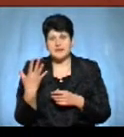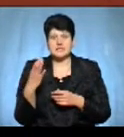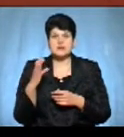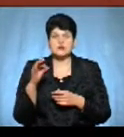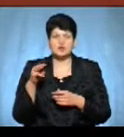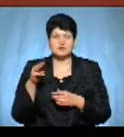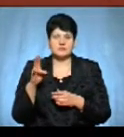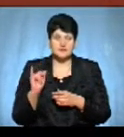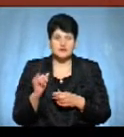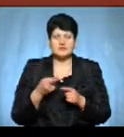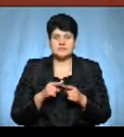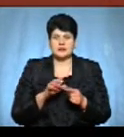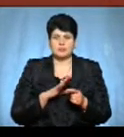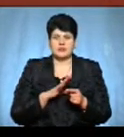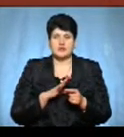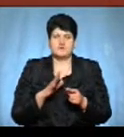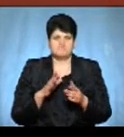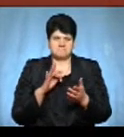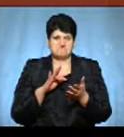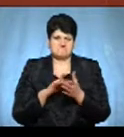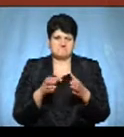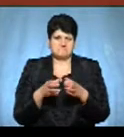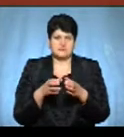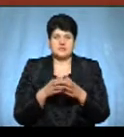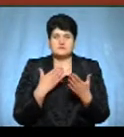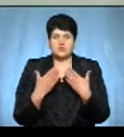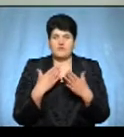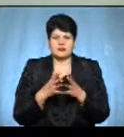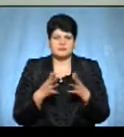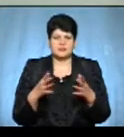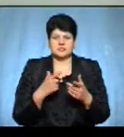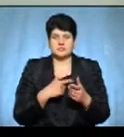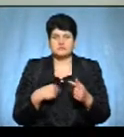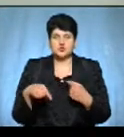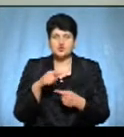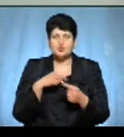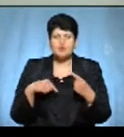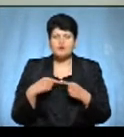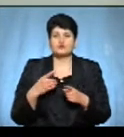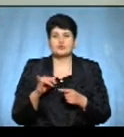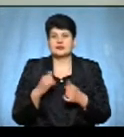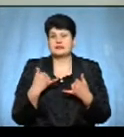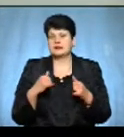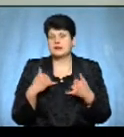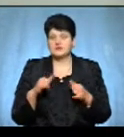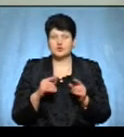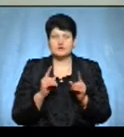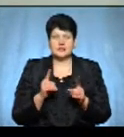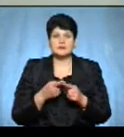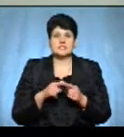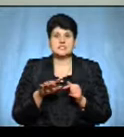сотні Волинська Січ все було найбільш централізовано, і ми більш спілкувалися між собою. І дивом, ми навіть на